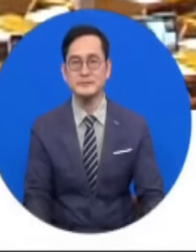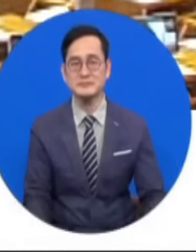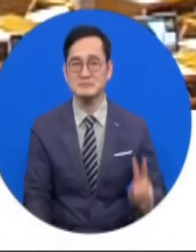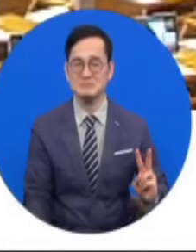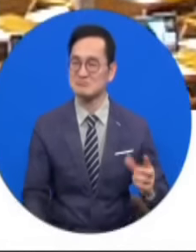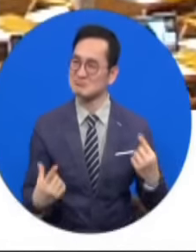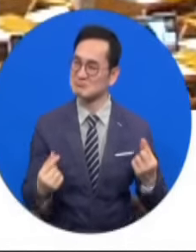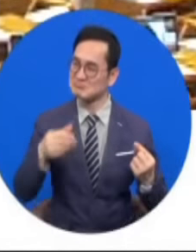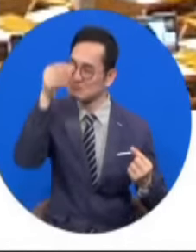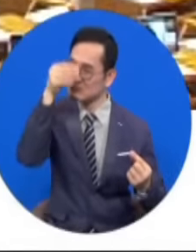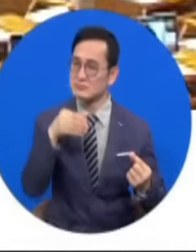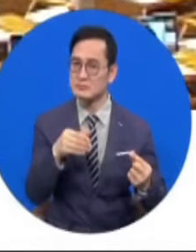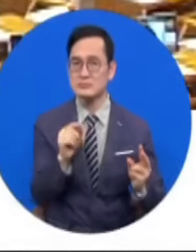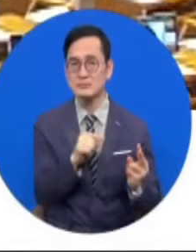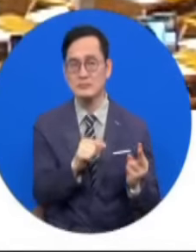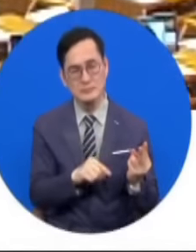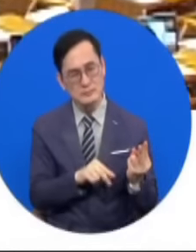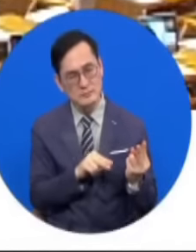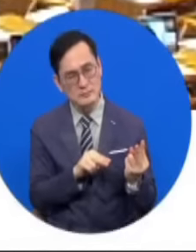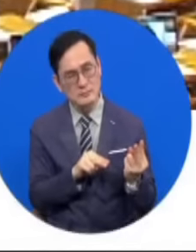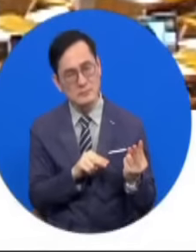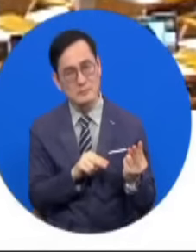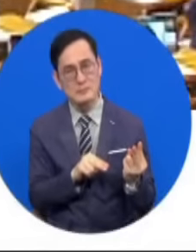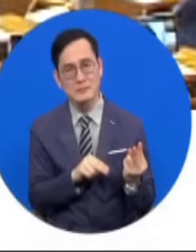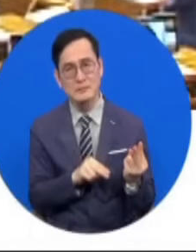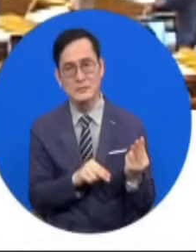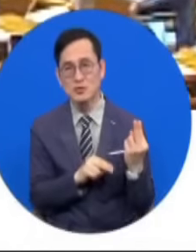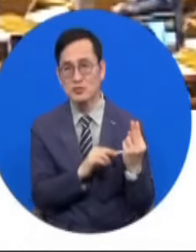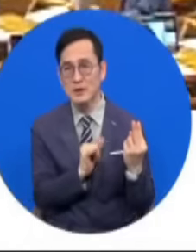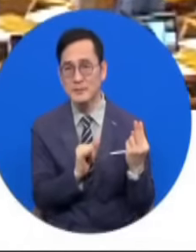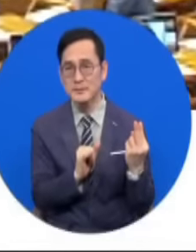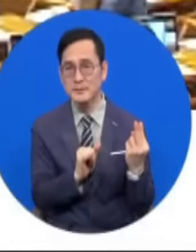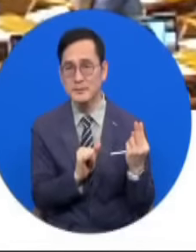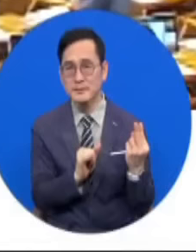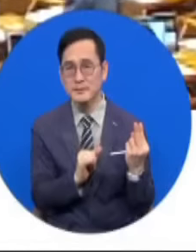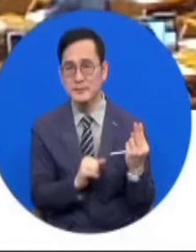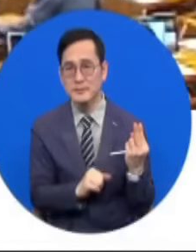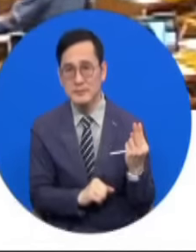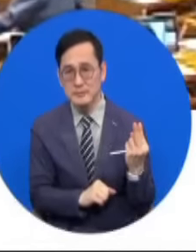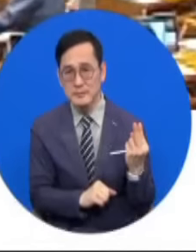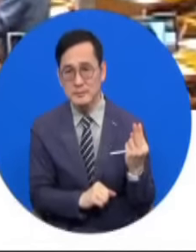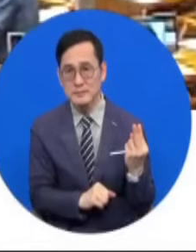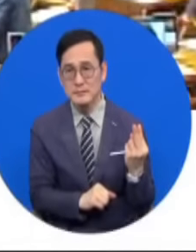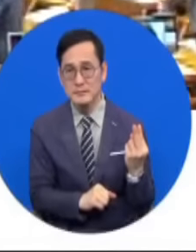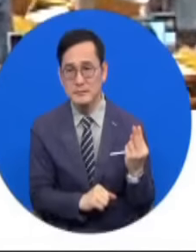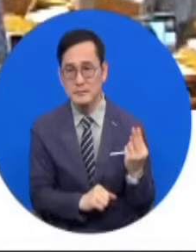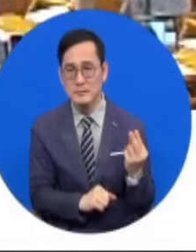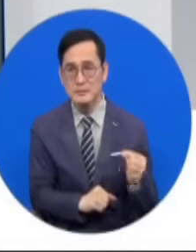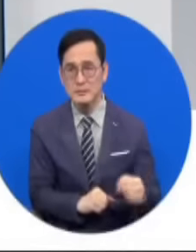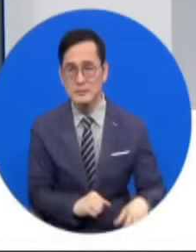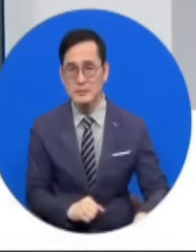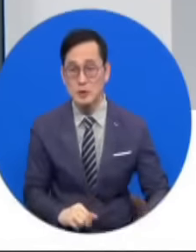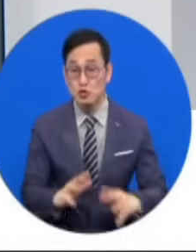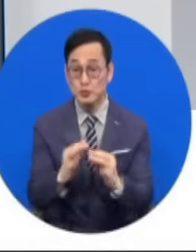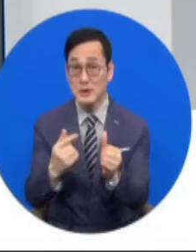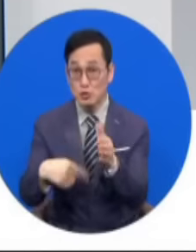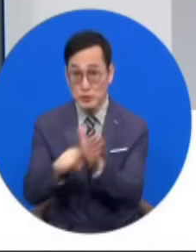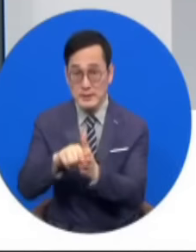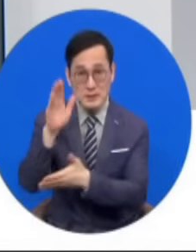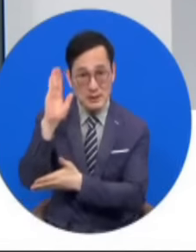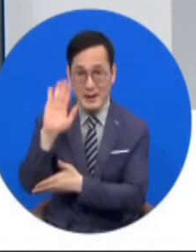강하게 나온 것은 저는 이런 생각이 들어요 국민들 전체로 한 발언이 아니라 자꾸 자기 지지자들을 위한 발언을 하고 있다음